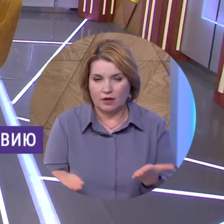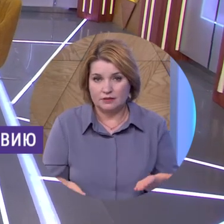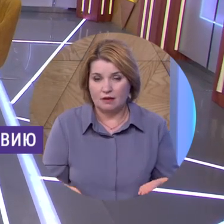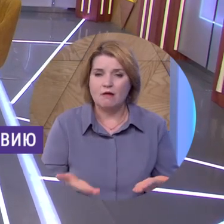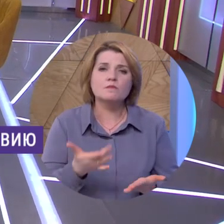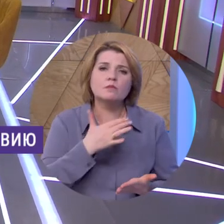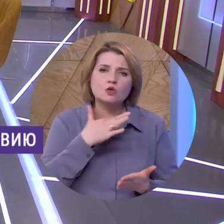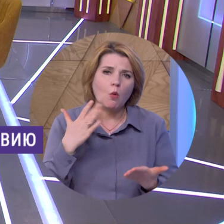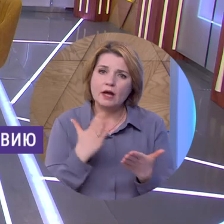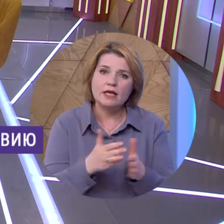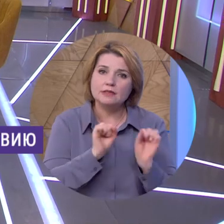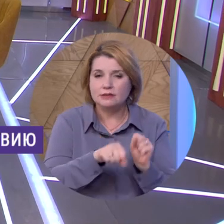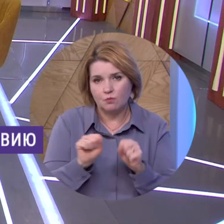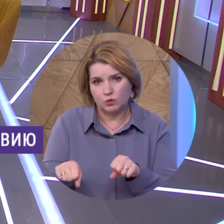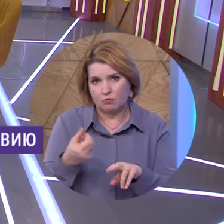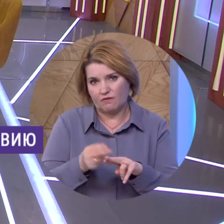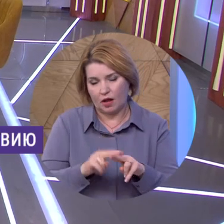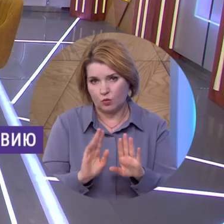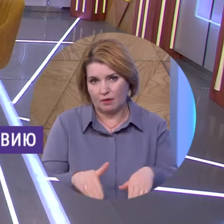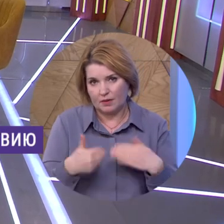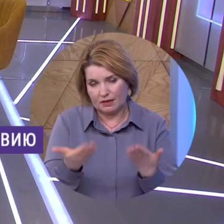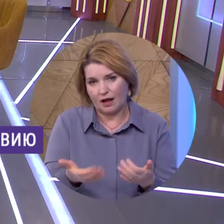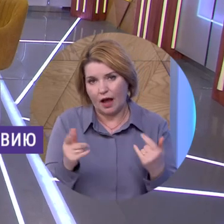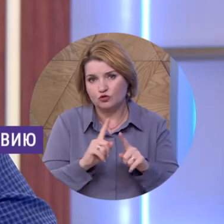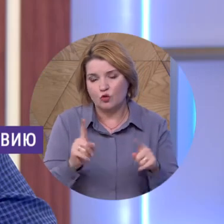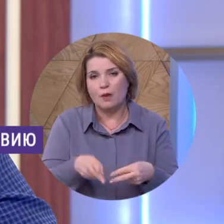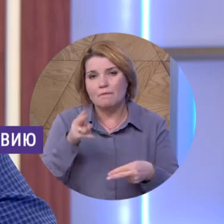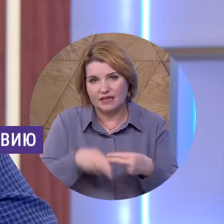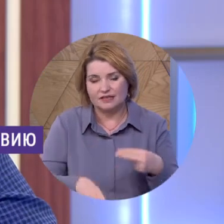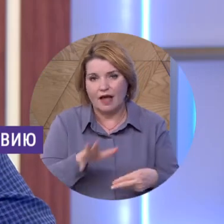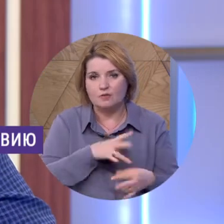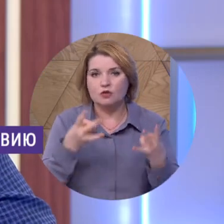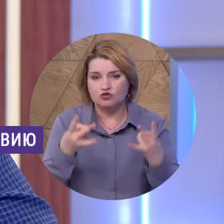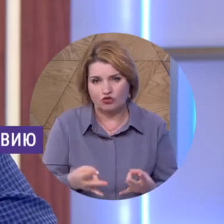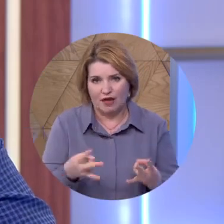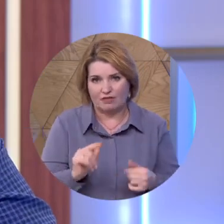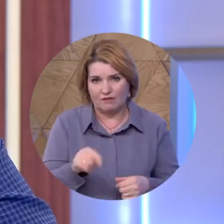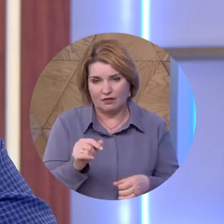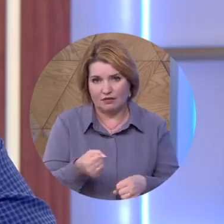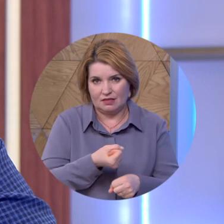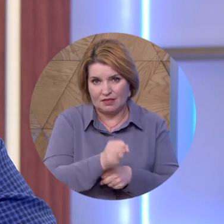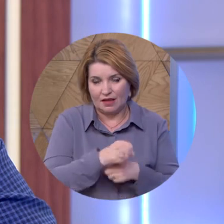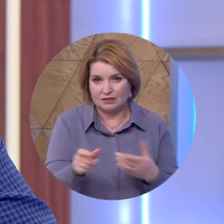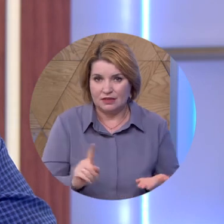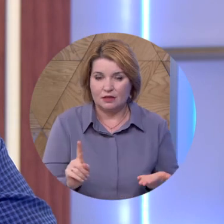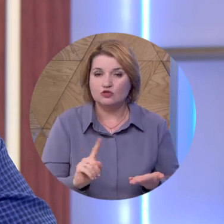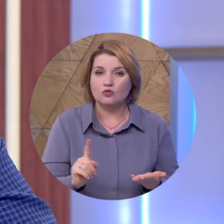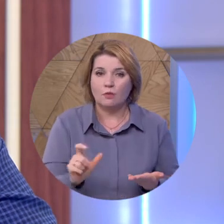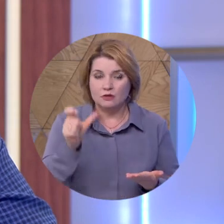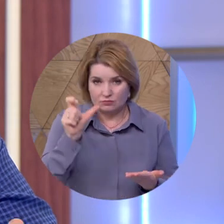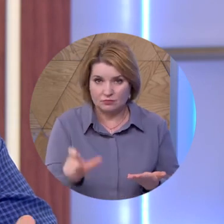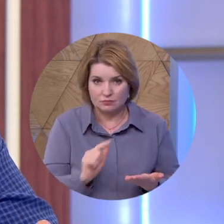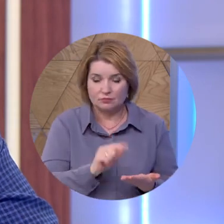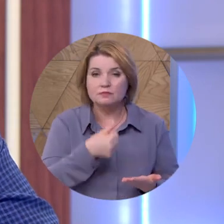или способов, или методик, да, которые предлагают для того, чтобы перестать стать жертвой насилия. Мне нравится, ну, или то, что сейчас пришло в голову первое.